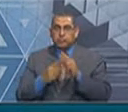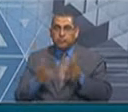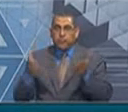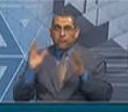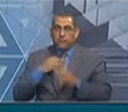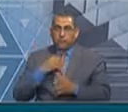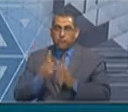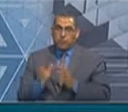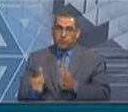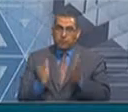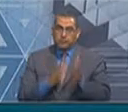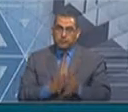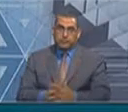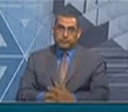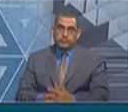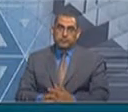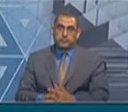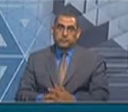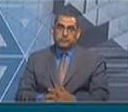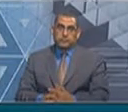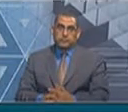من العجز.